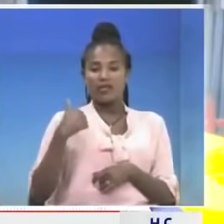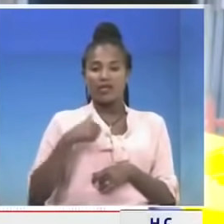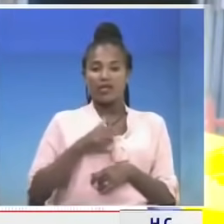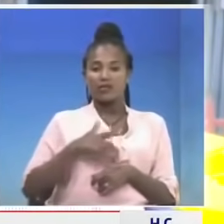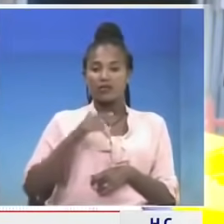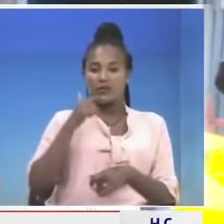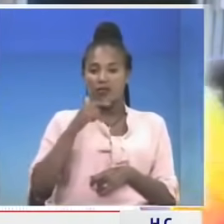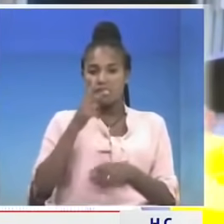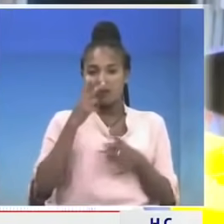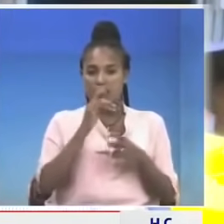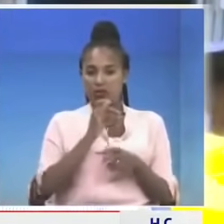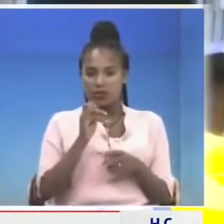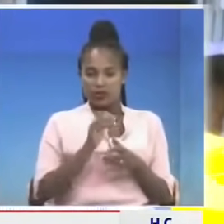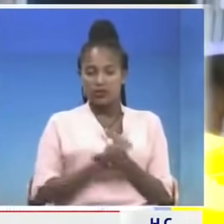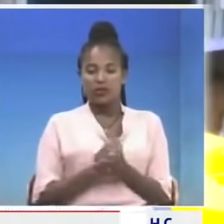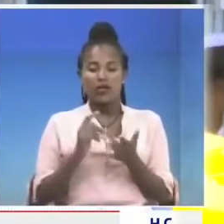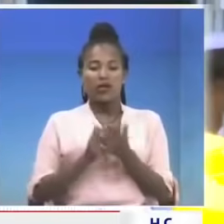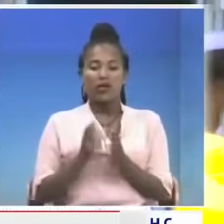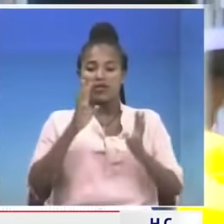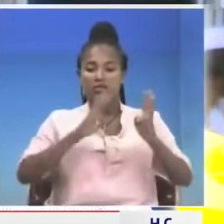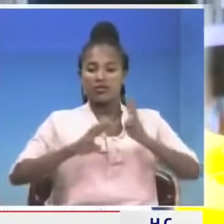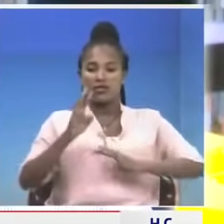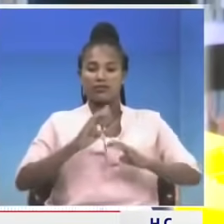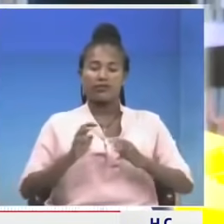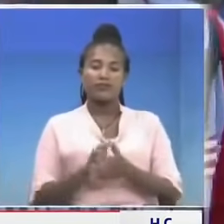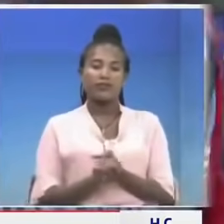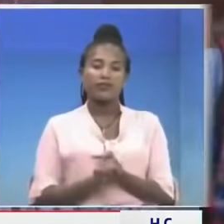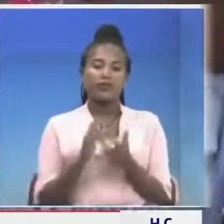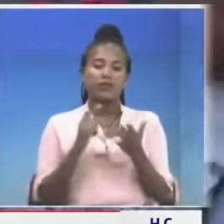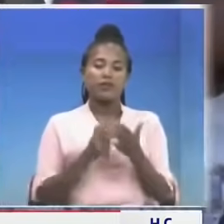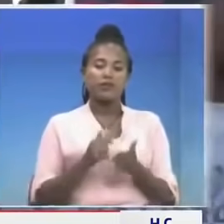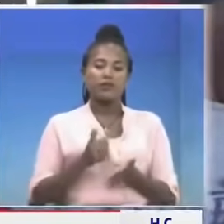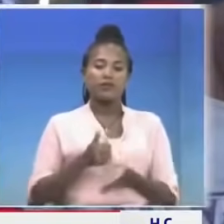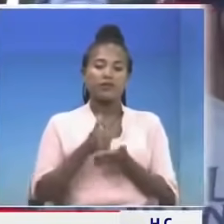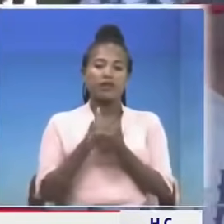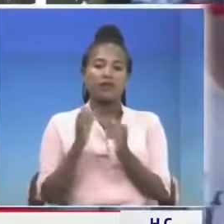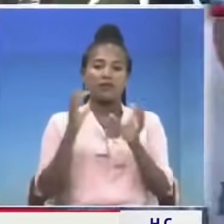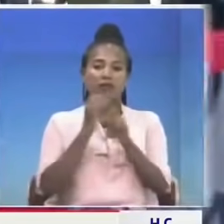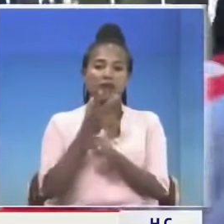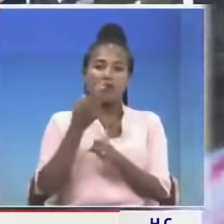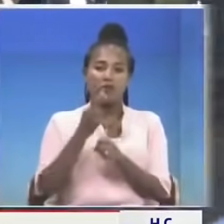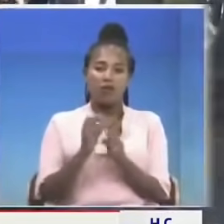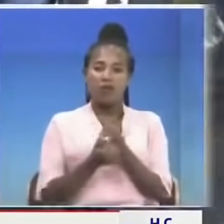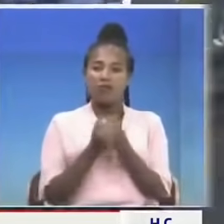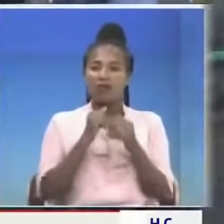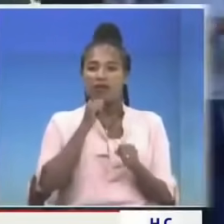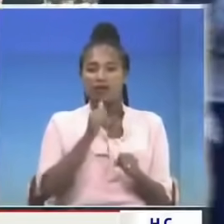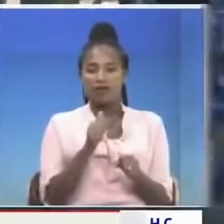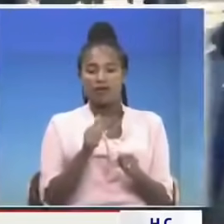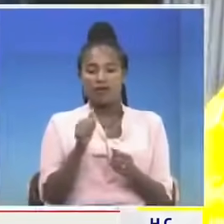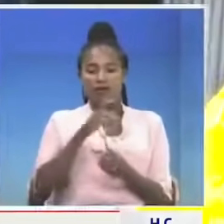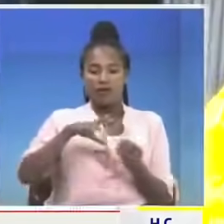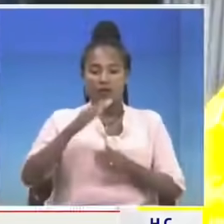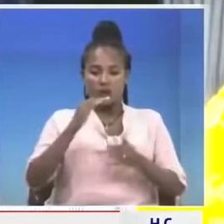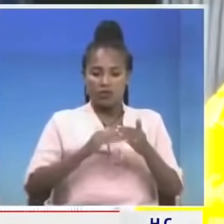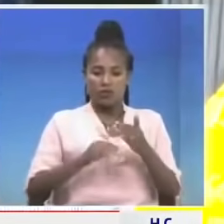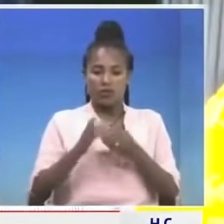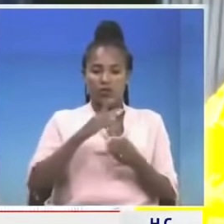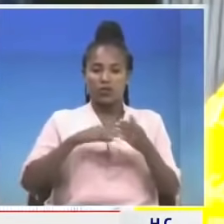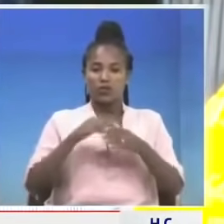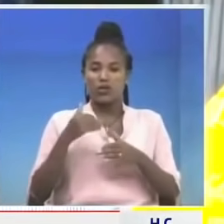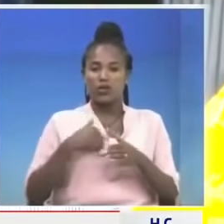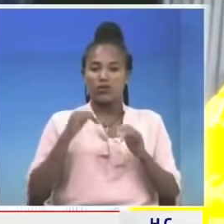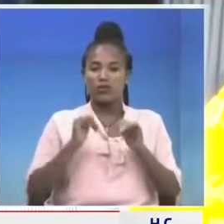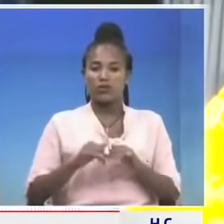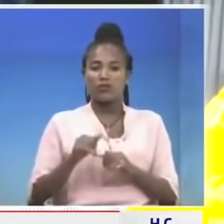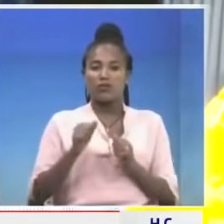የሚለውን ለማሳየት ነው እንጂ ይህ ችግር በዚህ ድጋፍ የሚያልቅ ወይም የሚፈታ አይሆንም። ከክልሉ ውስጥም ከክልሉ ውጭም ያለን ህዝብ